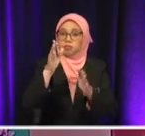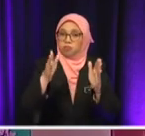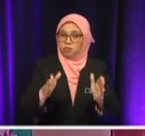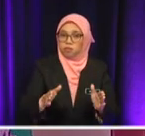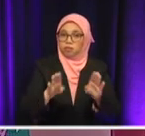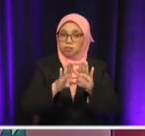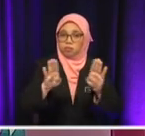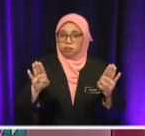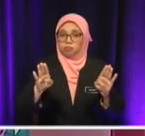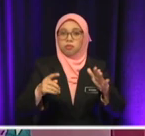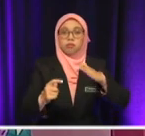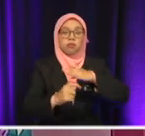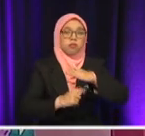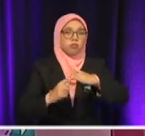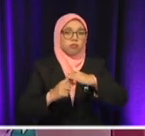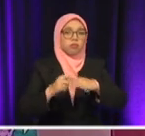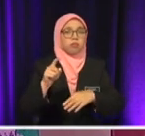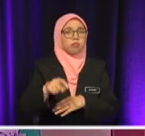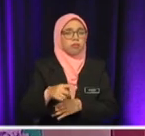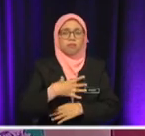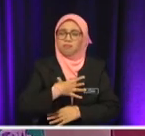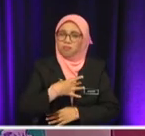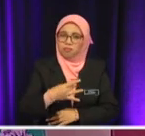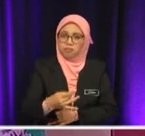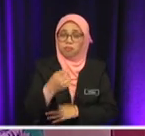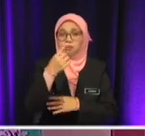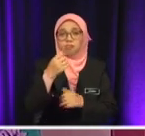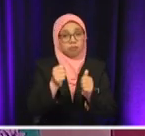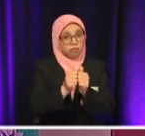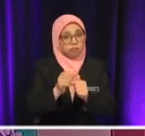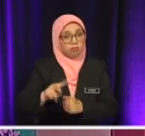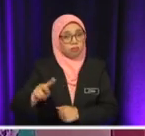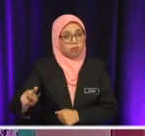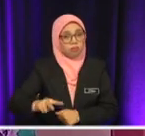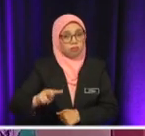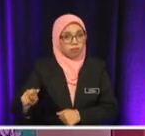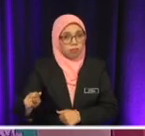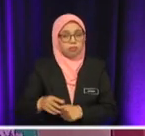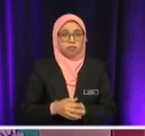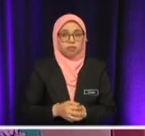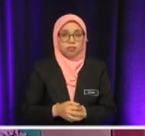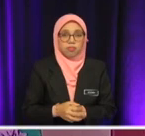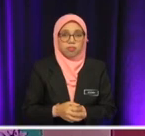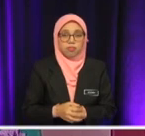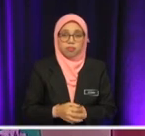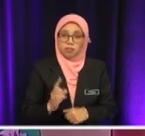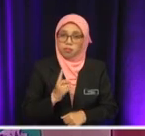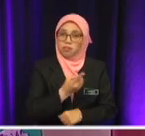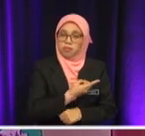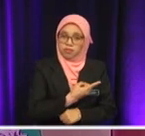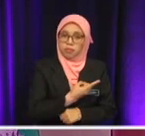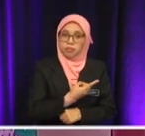mestilah mempunyai minat yang sangat mendalam terhadap kanak-kanak. Okey, dan kita ni pula juga perlu